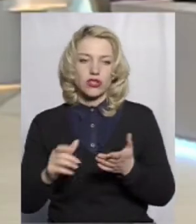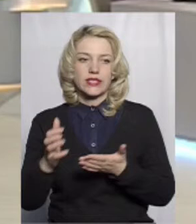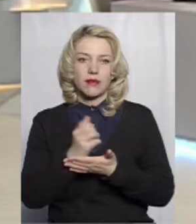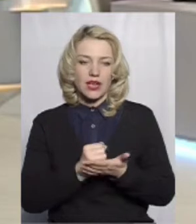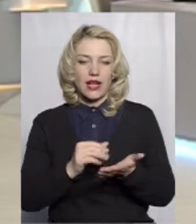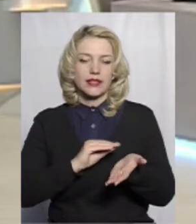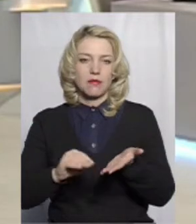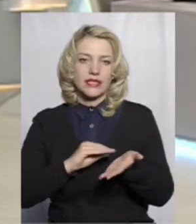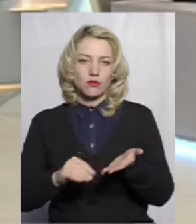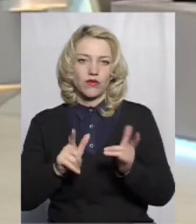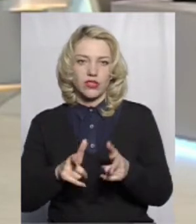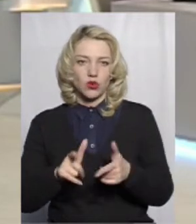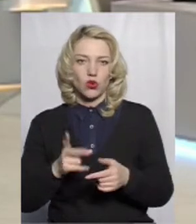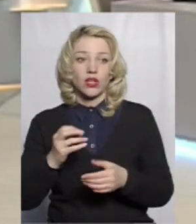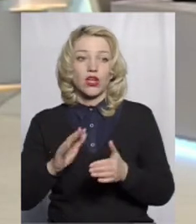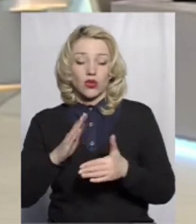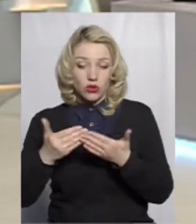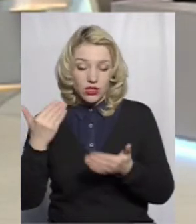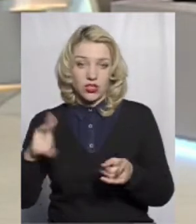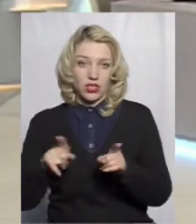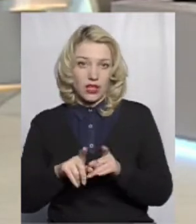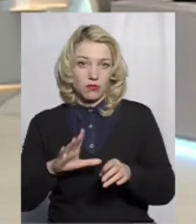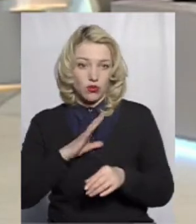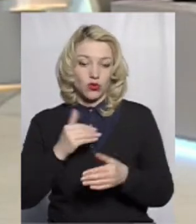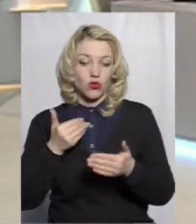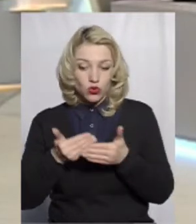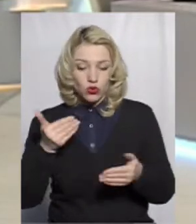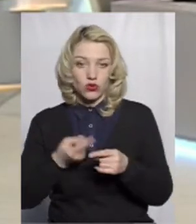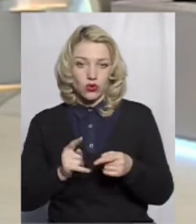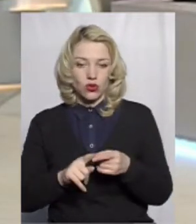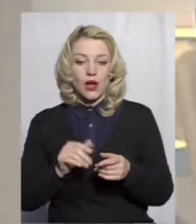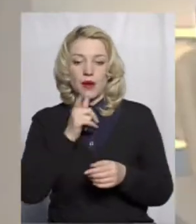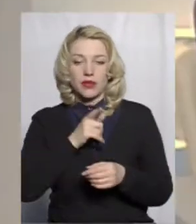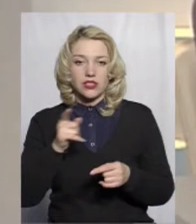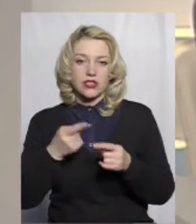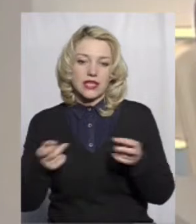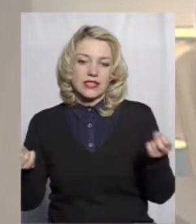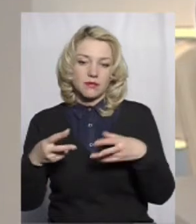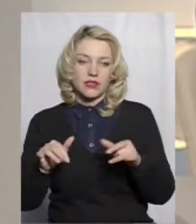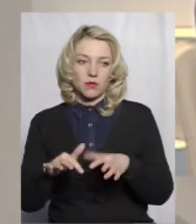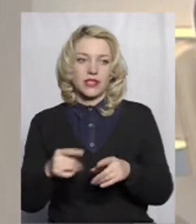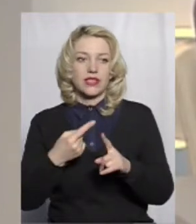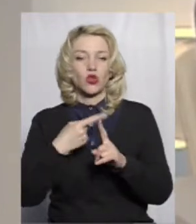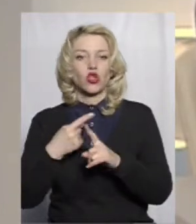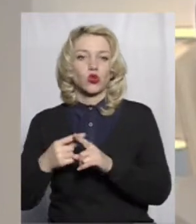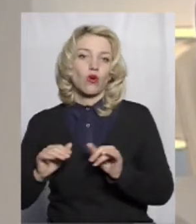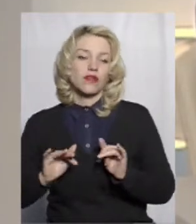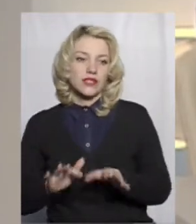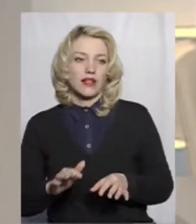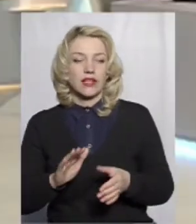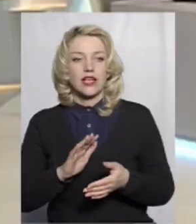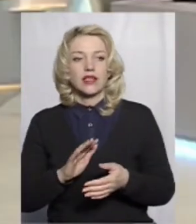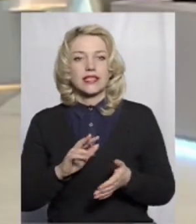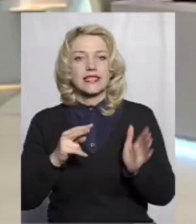згоди. Але ж так було і до цього. Тобто під час цієї спецоперації або додаткових заходів